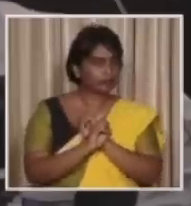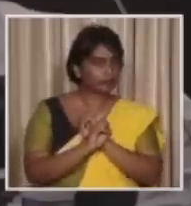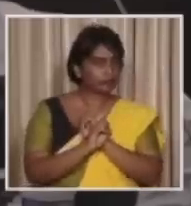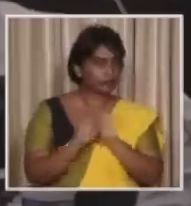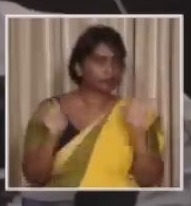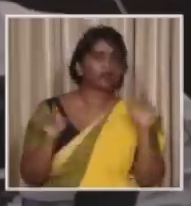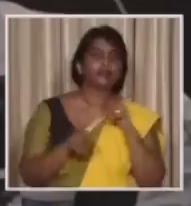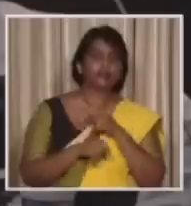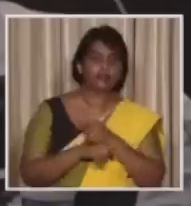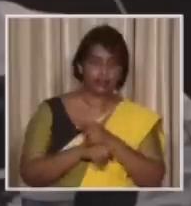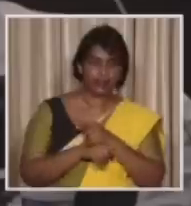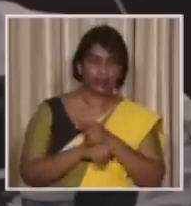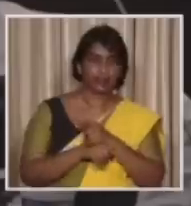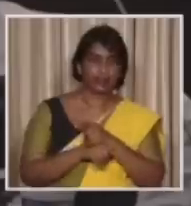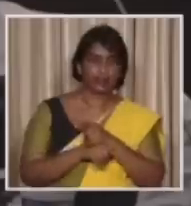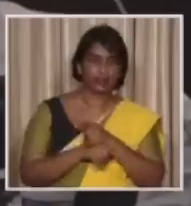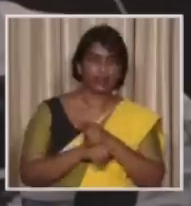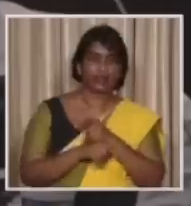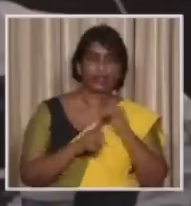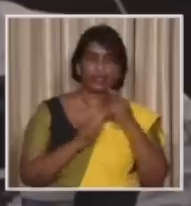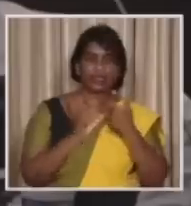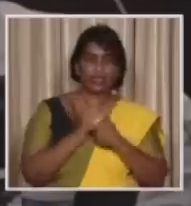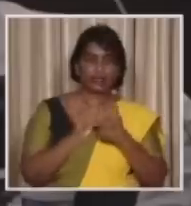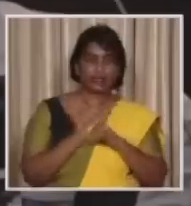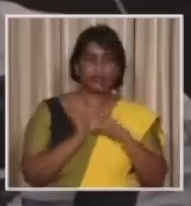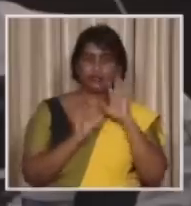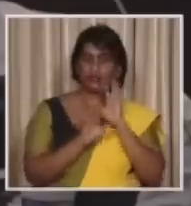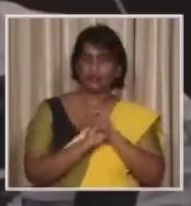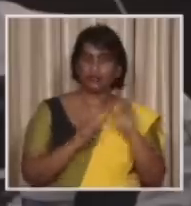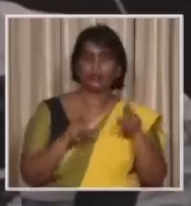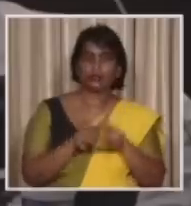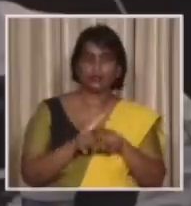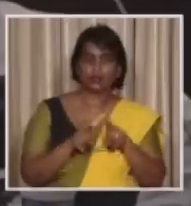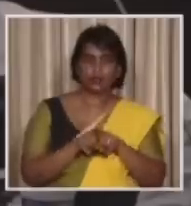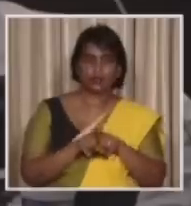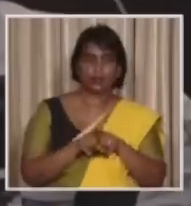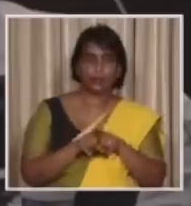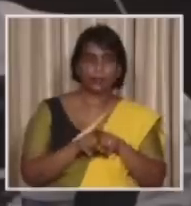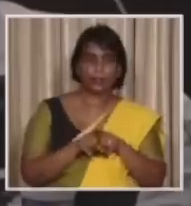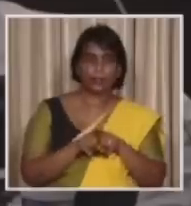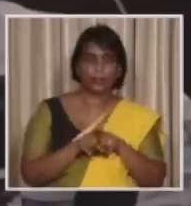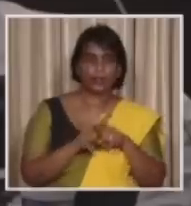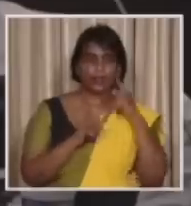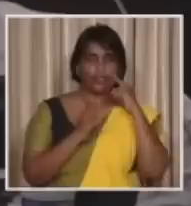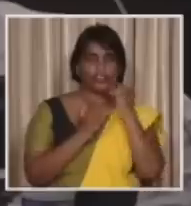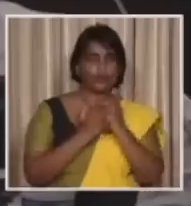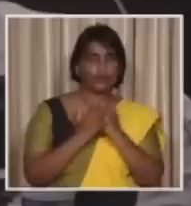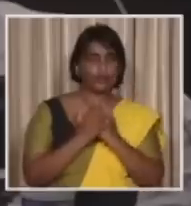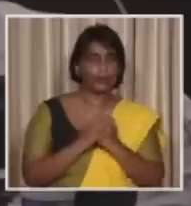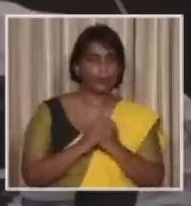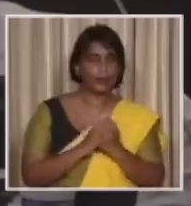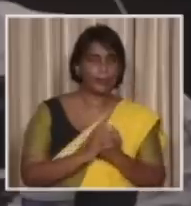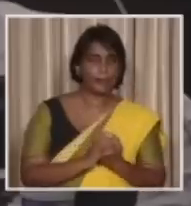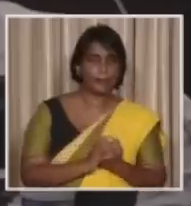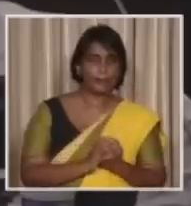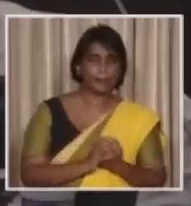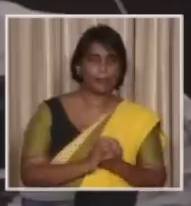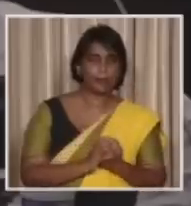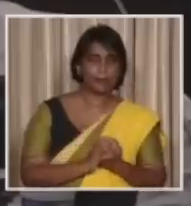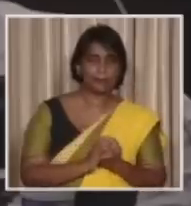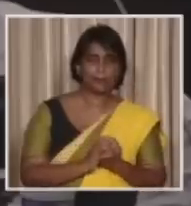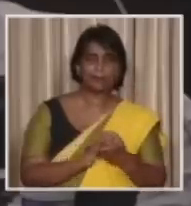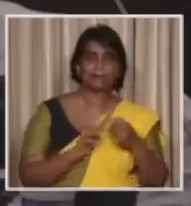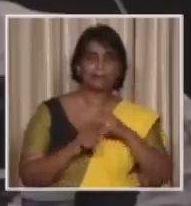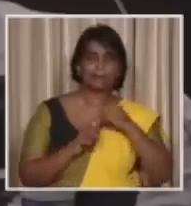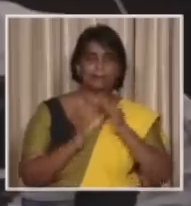ටෙලිවැකිය කියන විශේෂ රූපවාහිනී වැඩසටහන මෑත කාලේ රූපවාහිනී ශේෂ්ත්‍රයේ ජනමාධ්‍ය